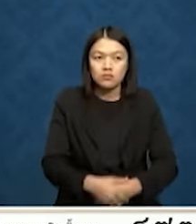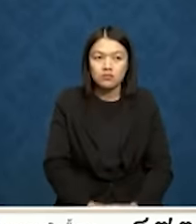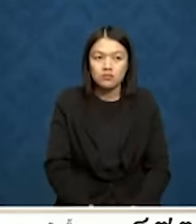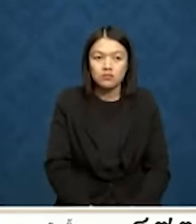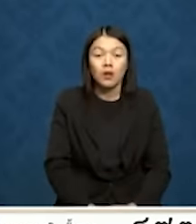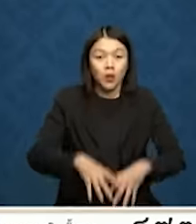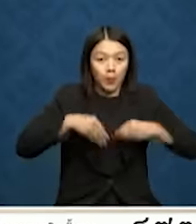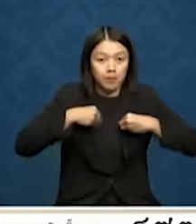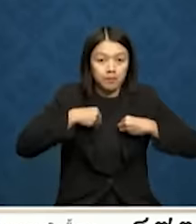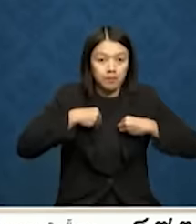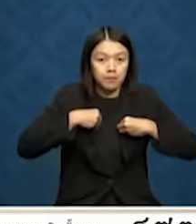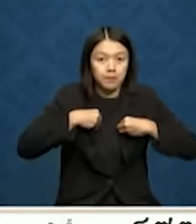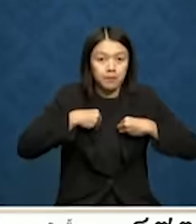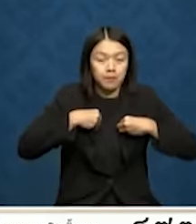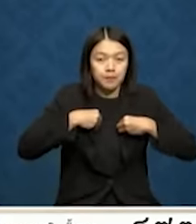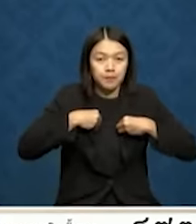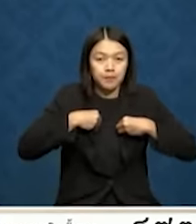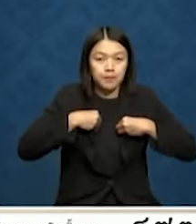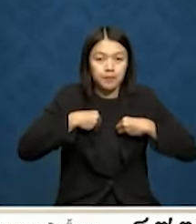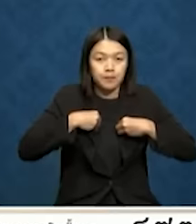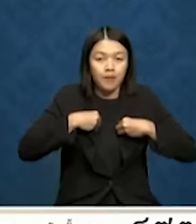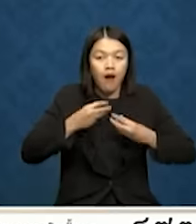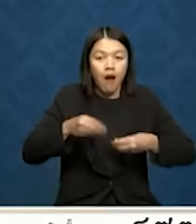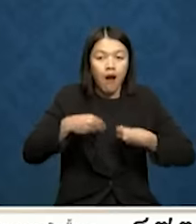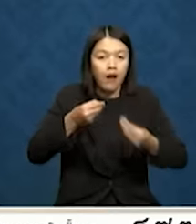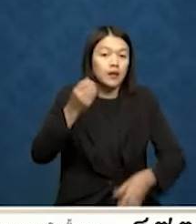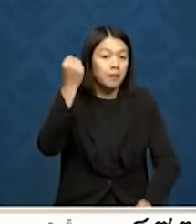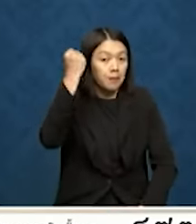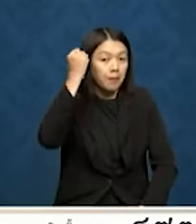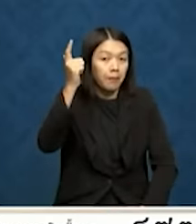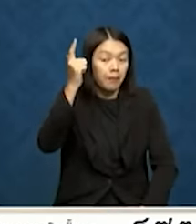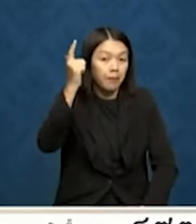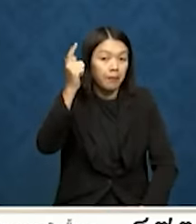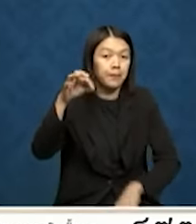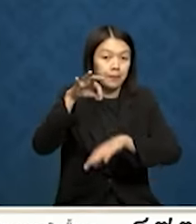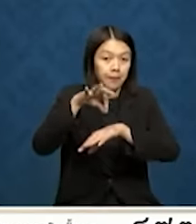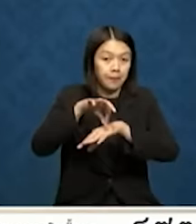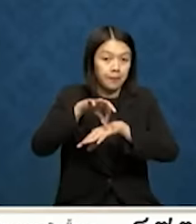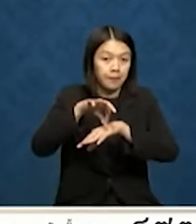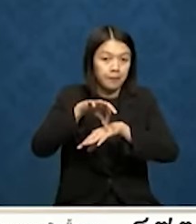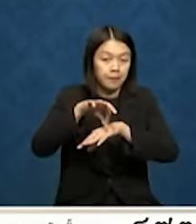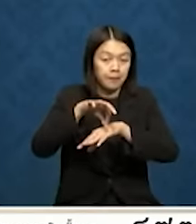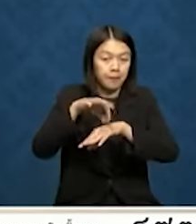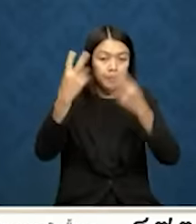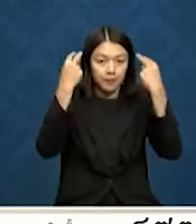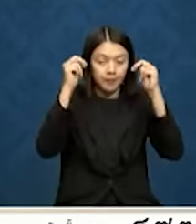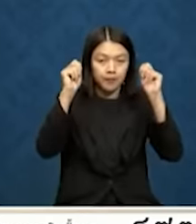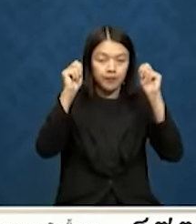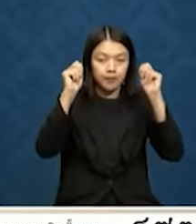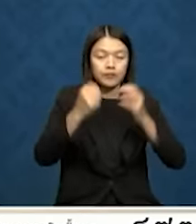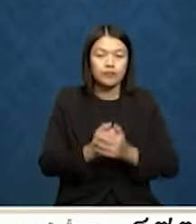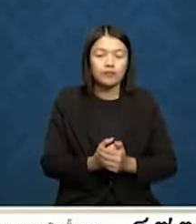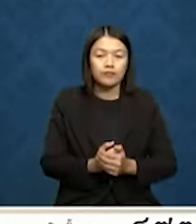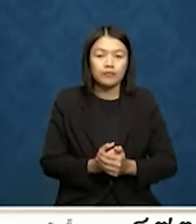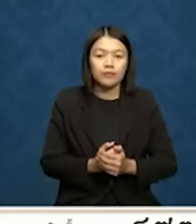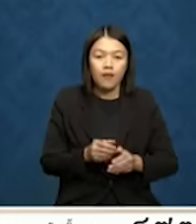เห็นชอบให้นางสาวแพทองธารชินวัตรดำรงตำแหน่งนายกตีนะ